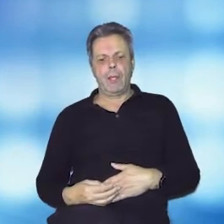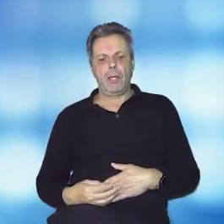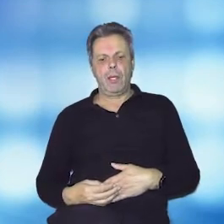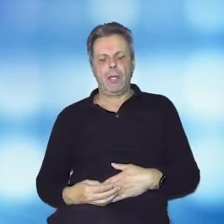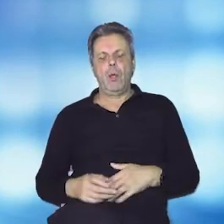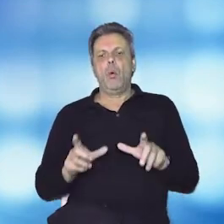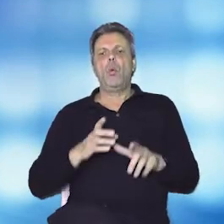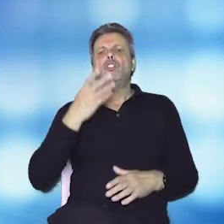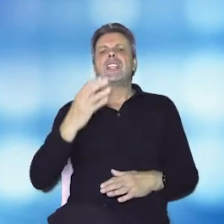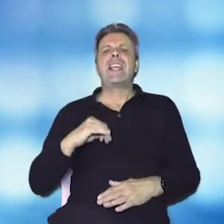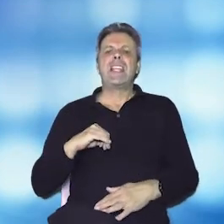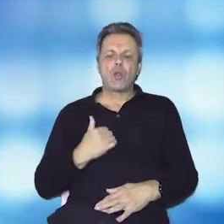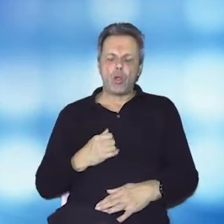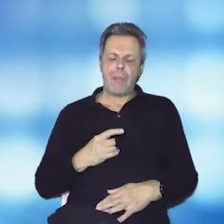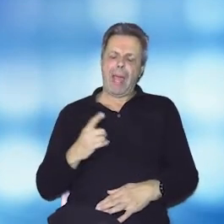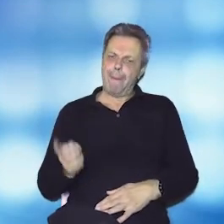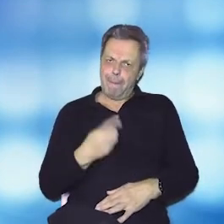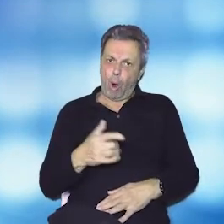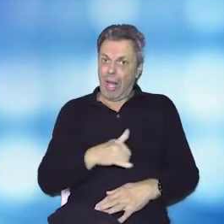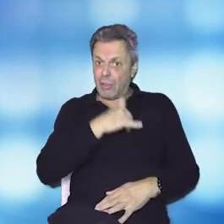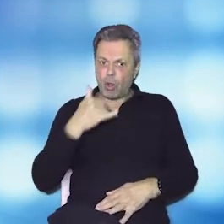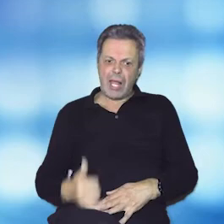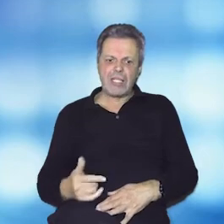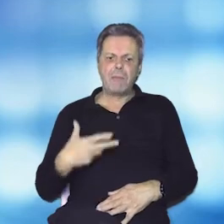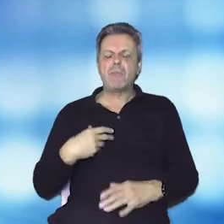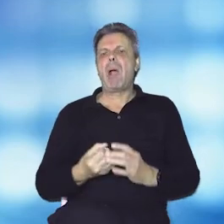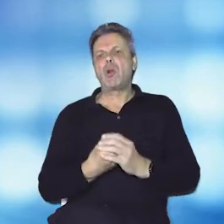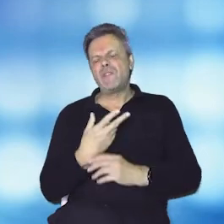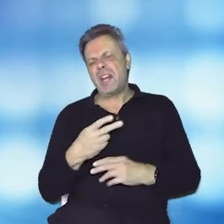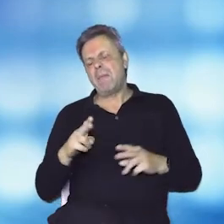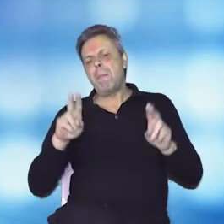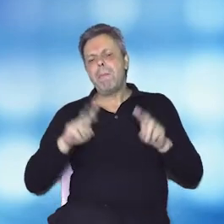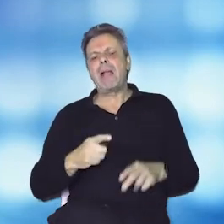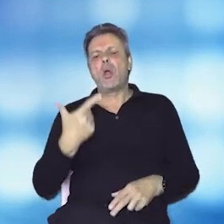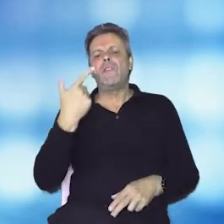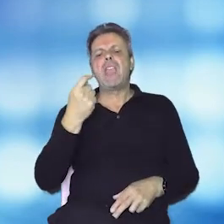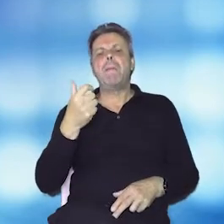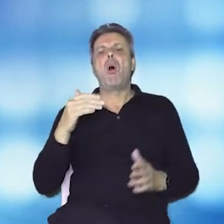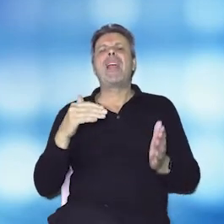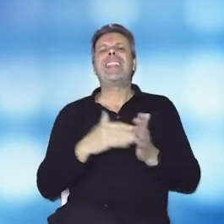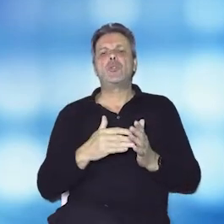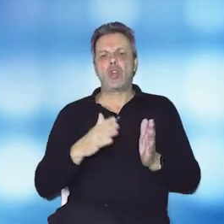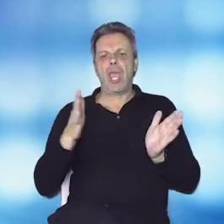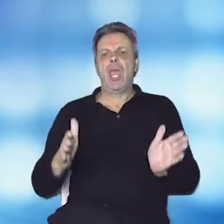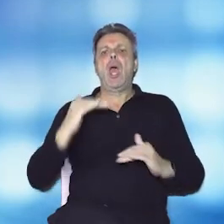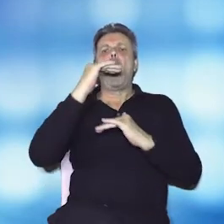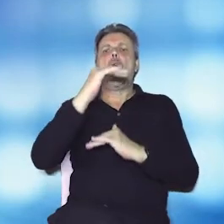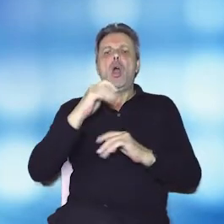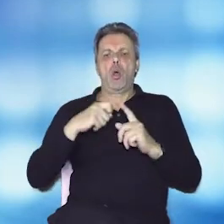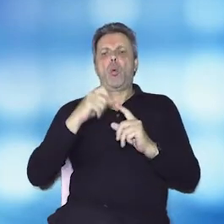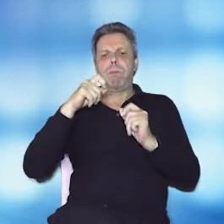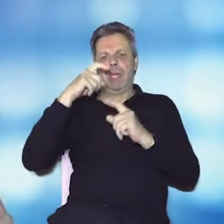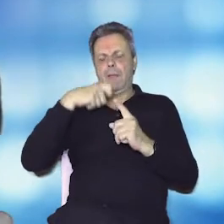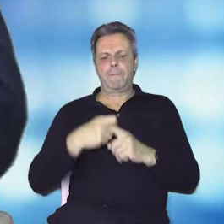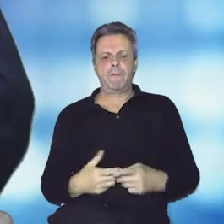U 40 godina pogona do danas smo ga proizveli nešto manje od 2500 kubika. Koliko bi to